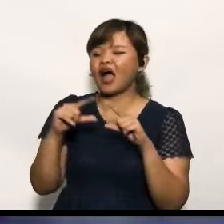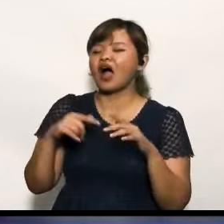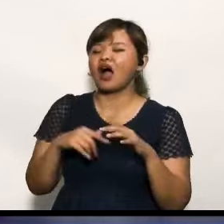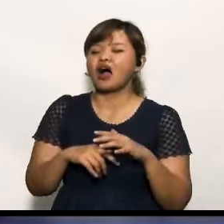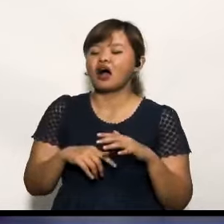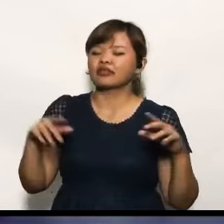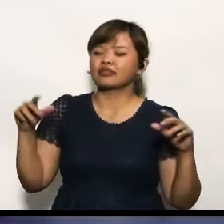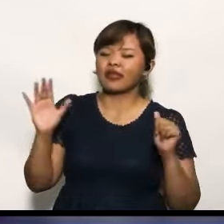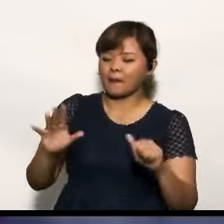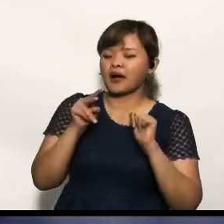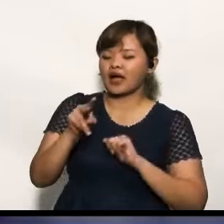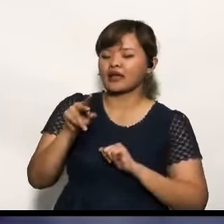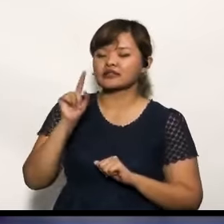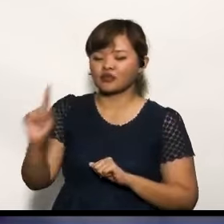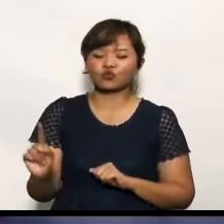ayat 1,